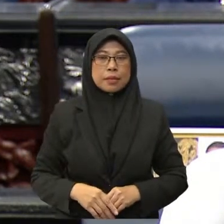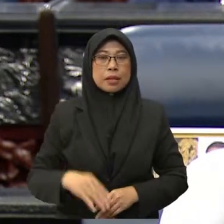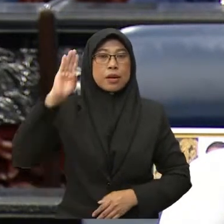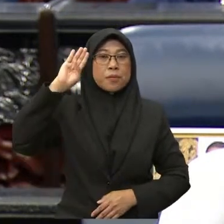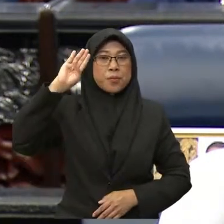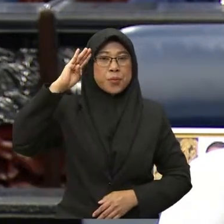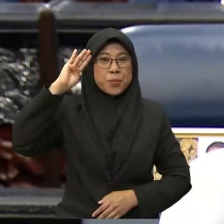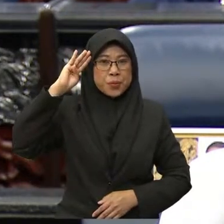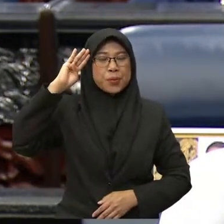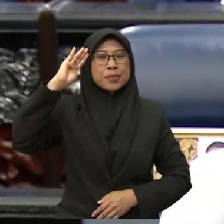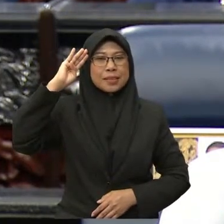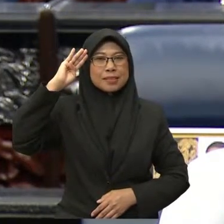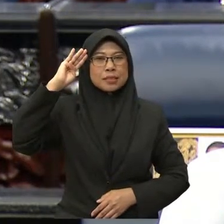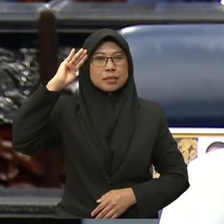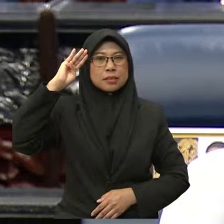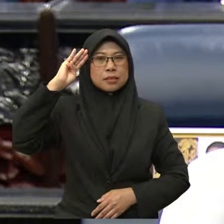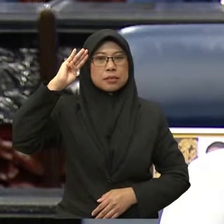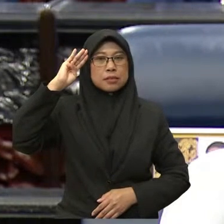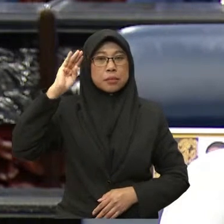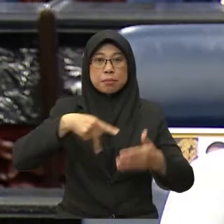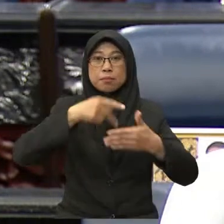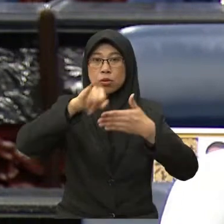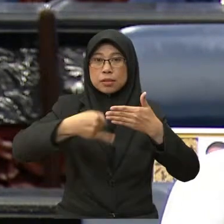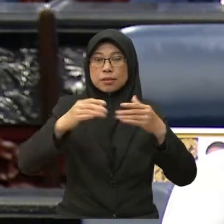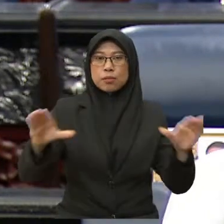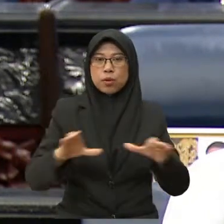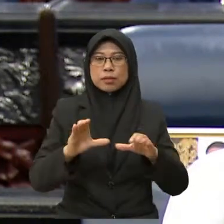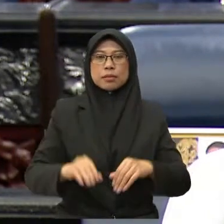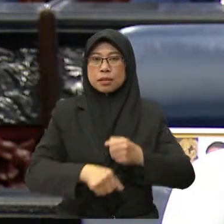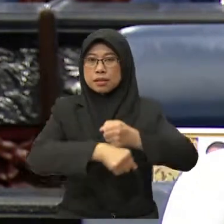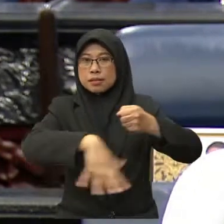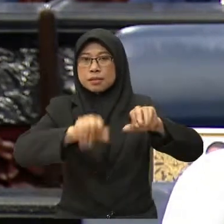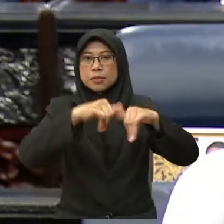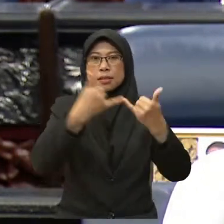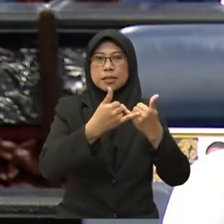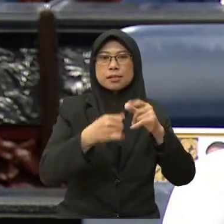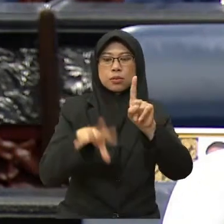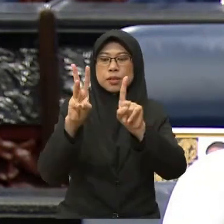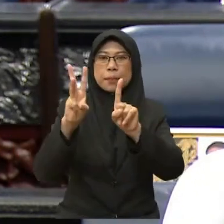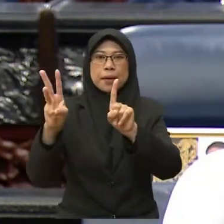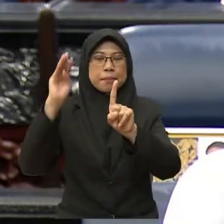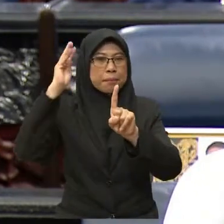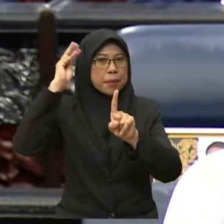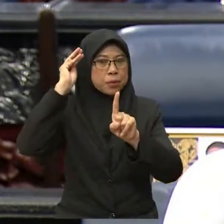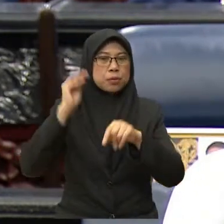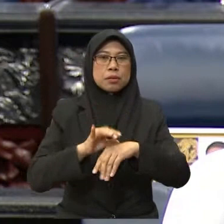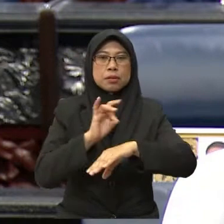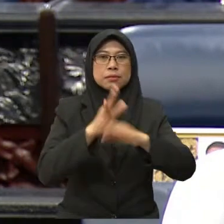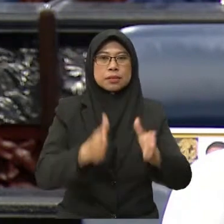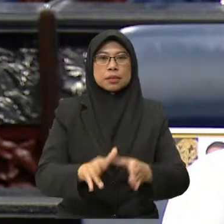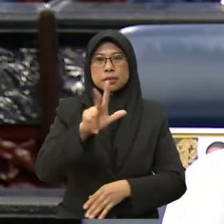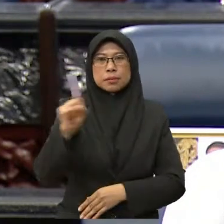Bumiputera sepanjang laluan ini. Subkontraktor 166, konsultan